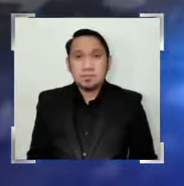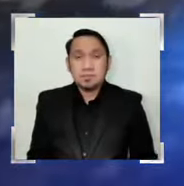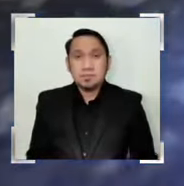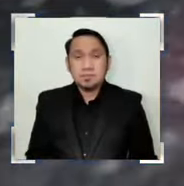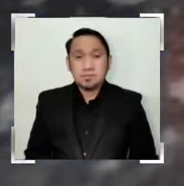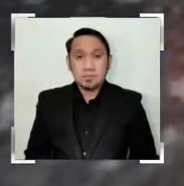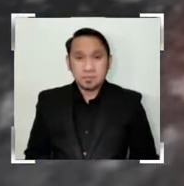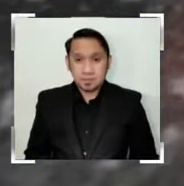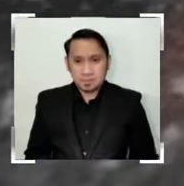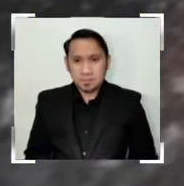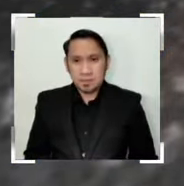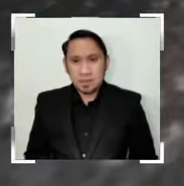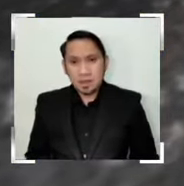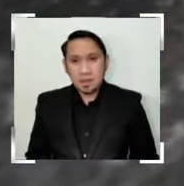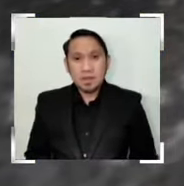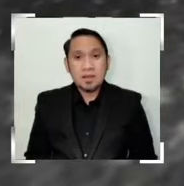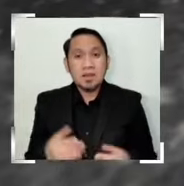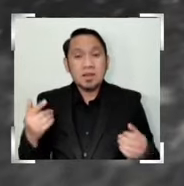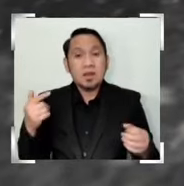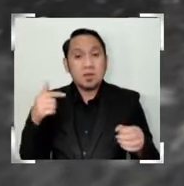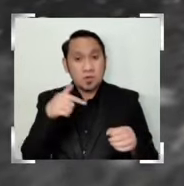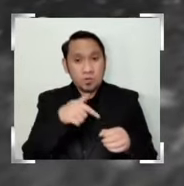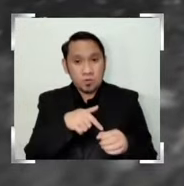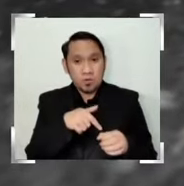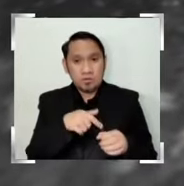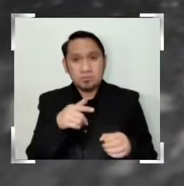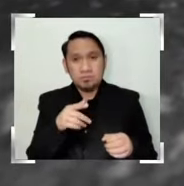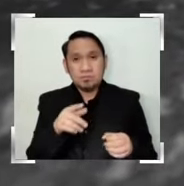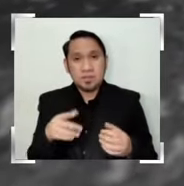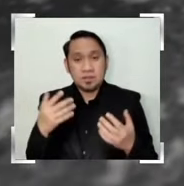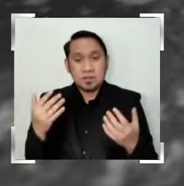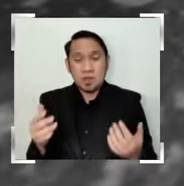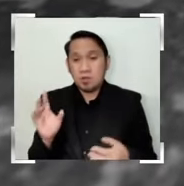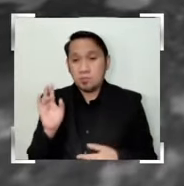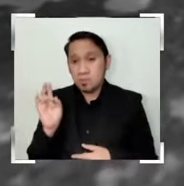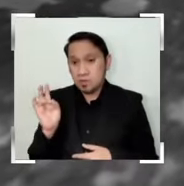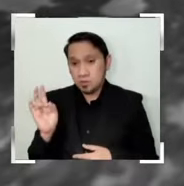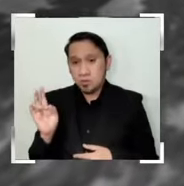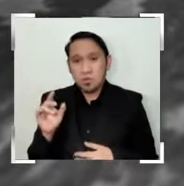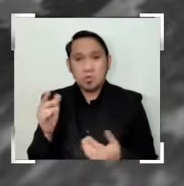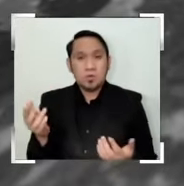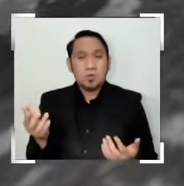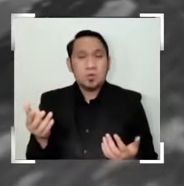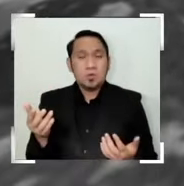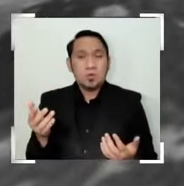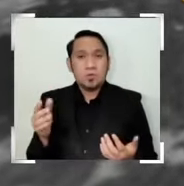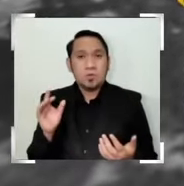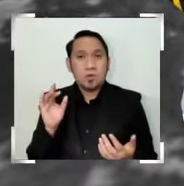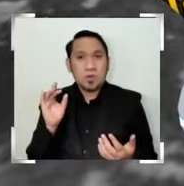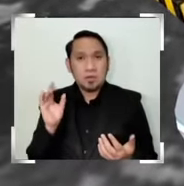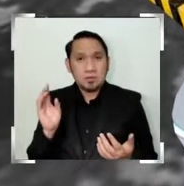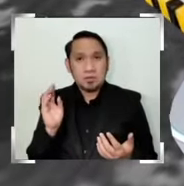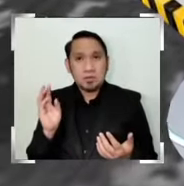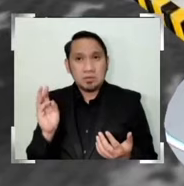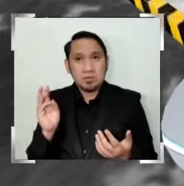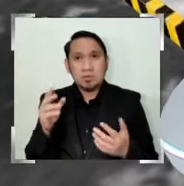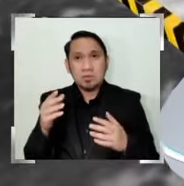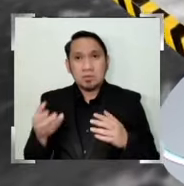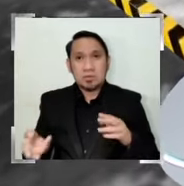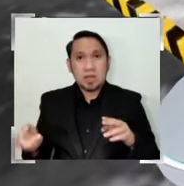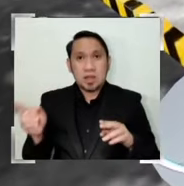Sa tayo ng oil industry source, posibleng 70 hanggang 90 sentimo ang taas presyo sa kada litro ng gasolina sa susunod na